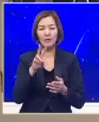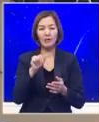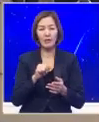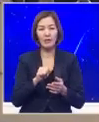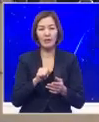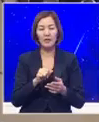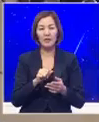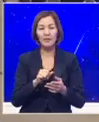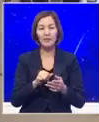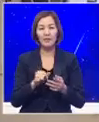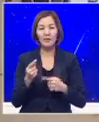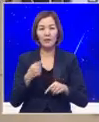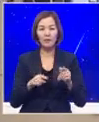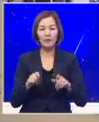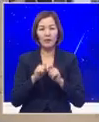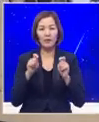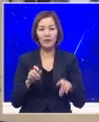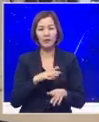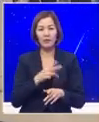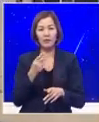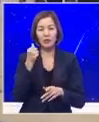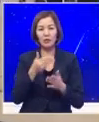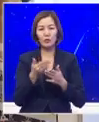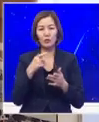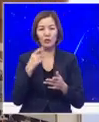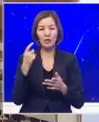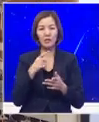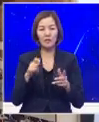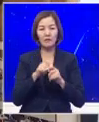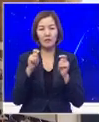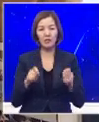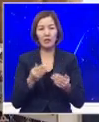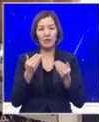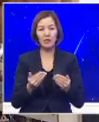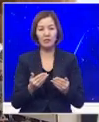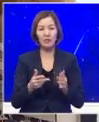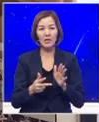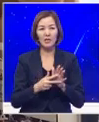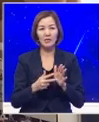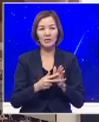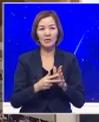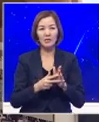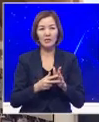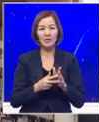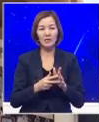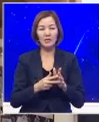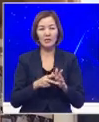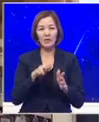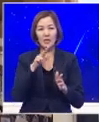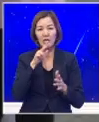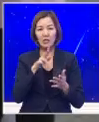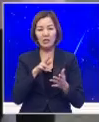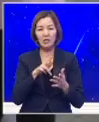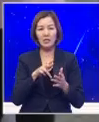Мия отбасылық фермасының негізін қалаушы. Осыдан 2 жыл бұрын шаруа қожалығын ашқан. Қазірде 8 ешкіден күніне 5 килограмм ірімшік